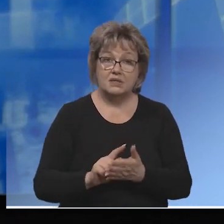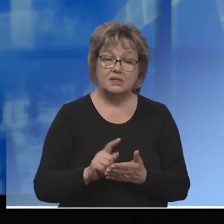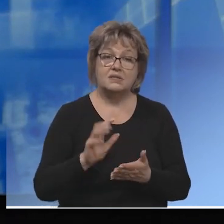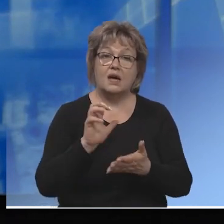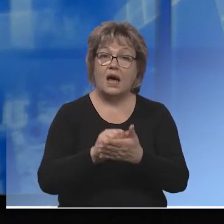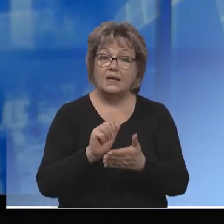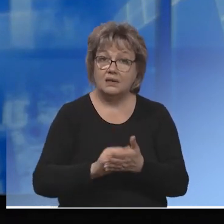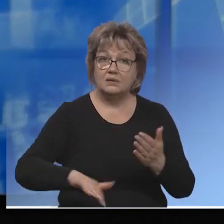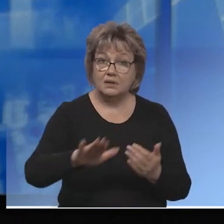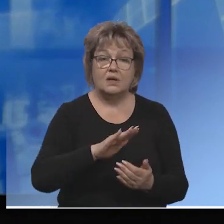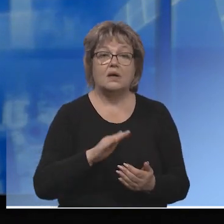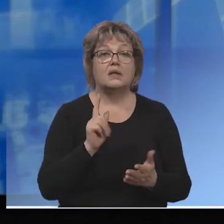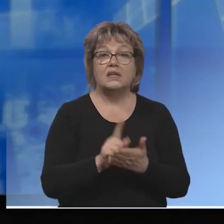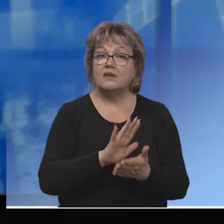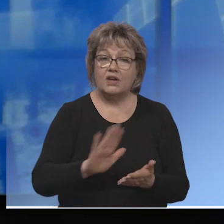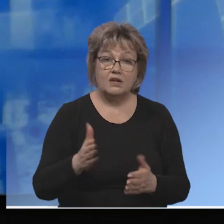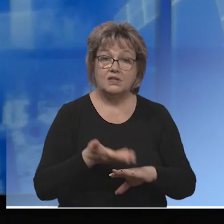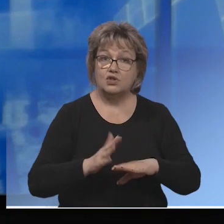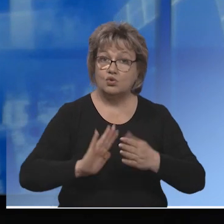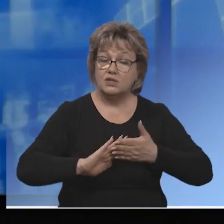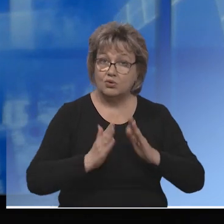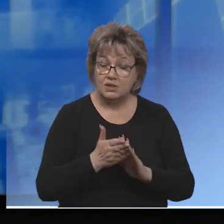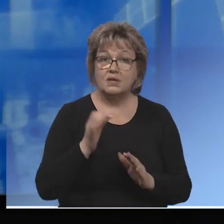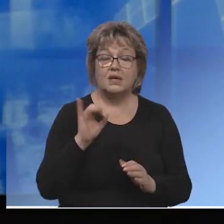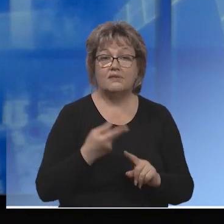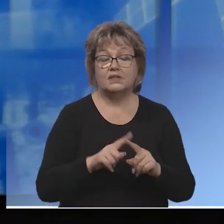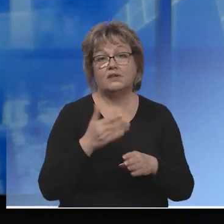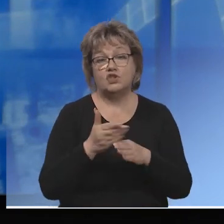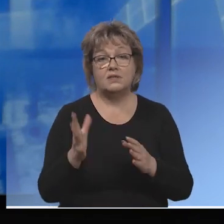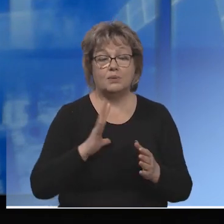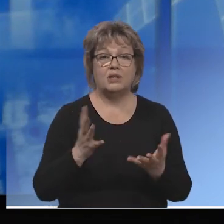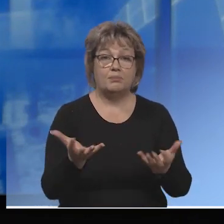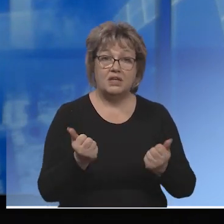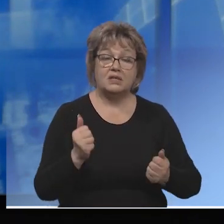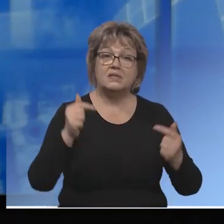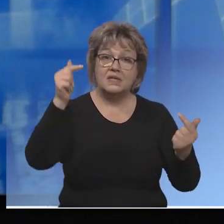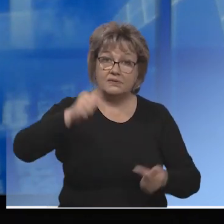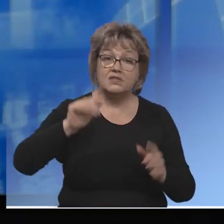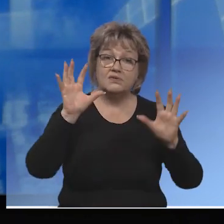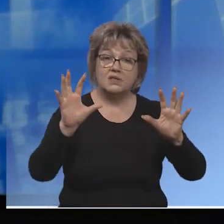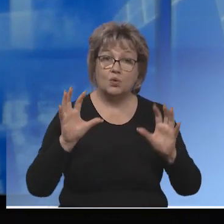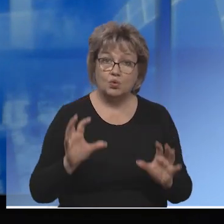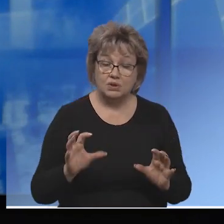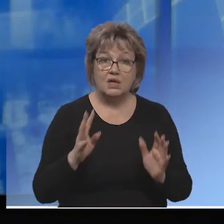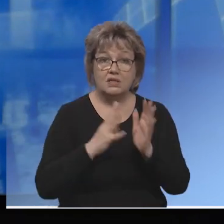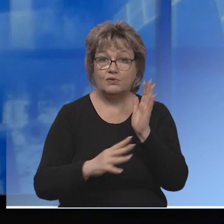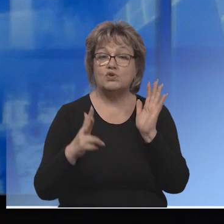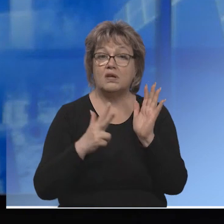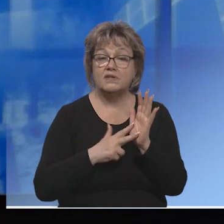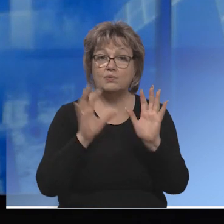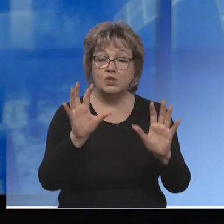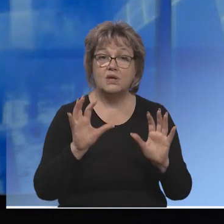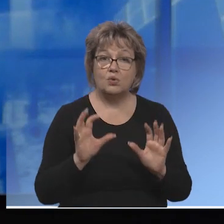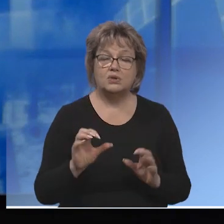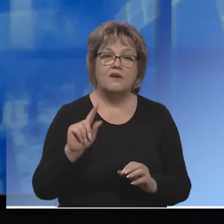по договорам аренды не являются форс-мажором. В этой части были приняты соответствующие законы, в частности,